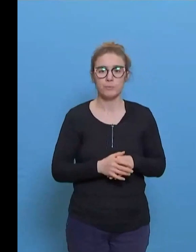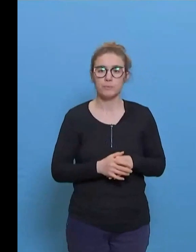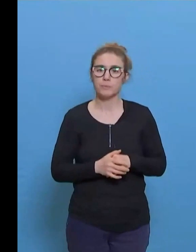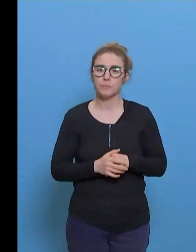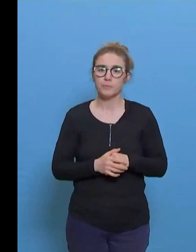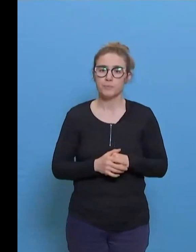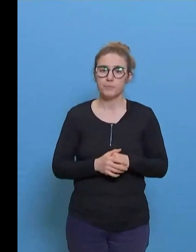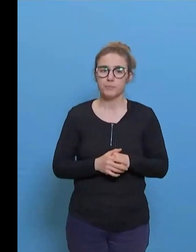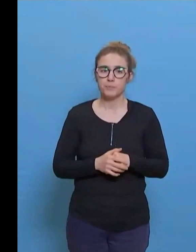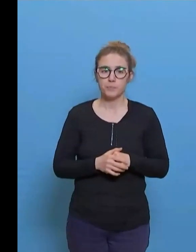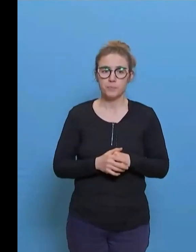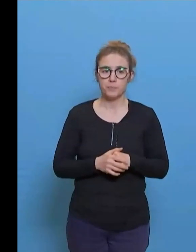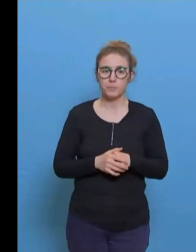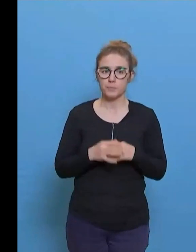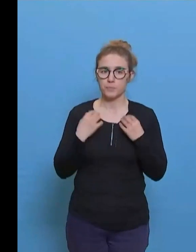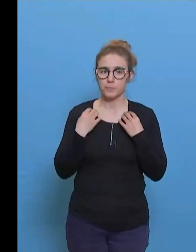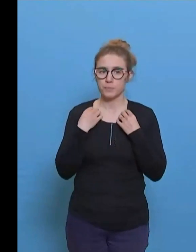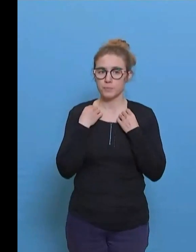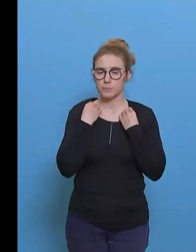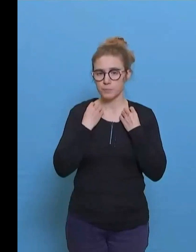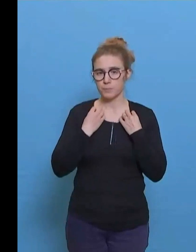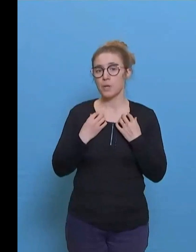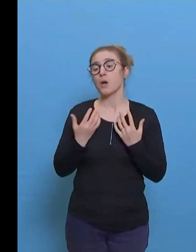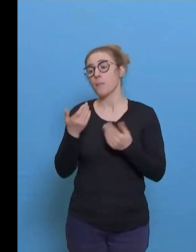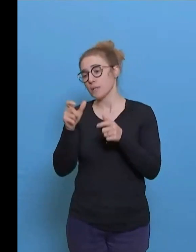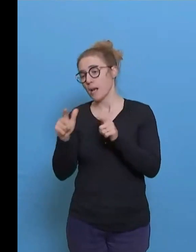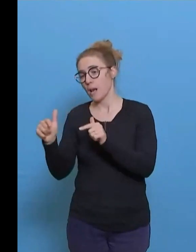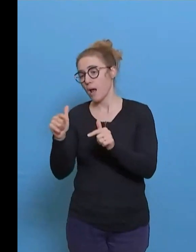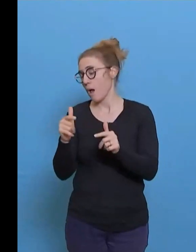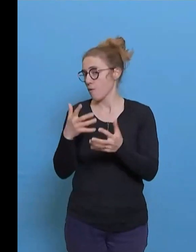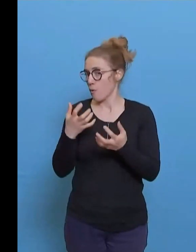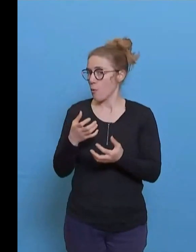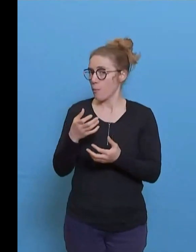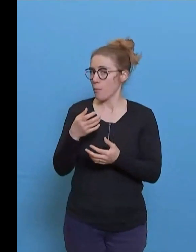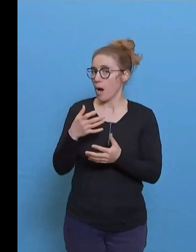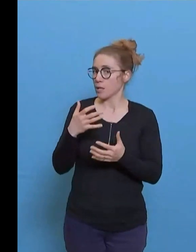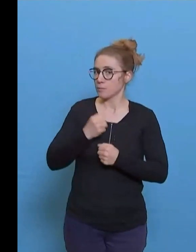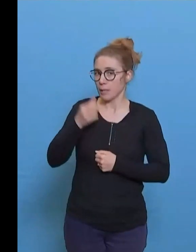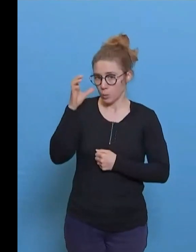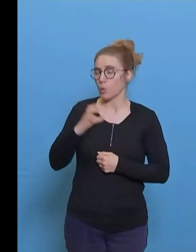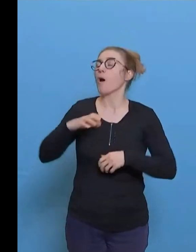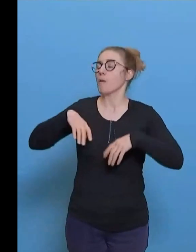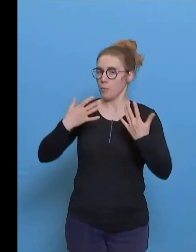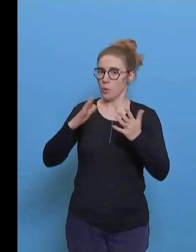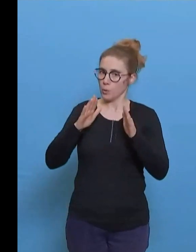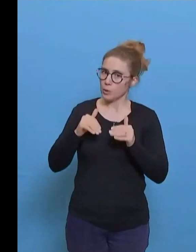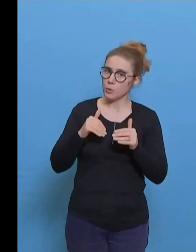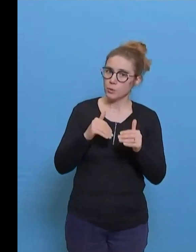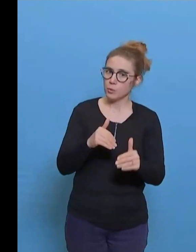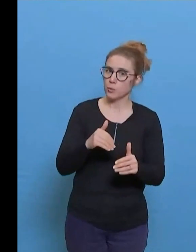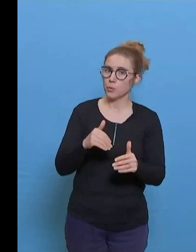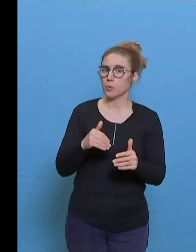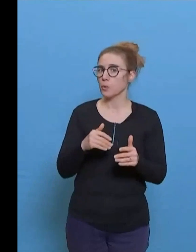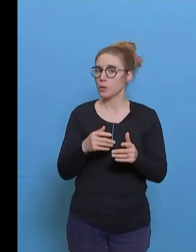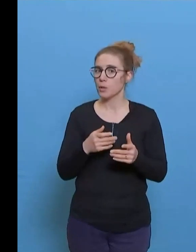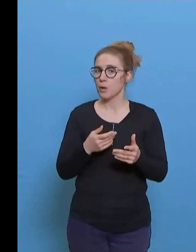donc, avec celles et ceux qui veulent bien nous écouter, continuer la chronique des dangers